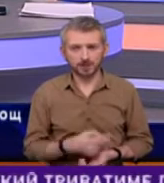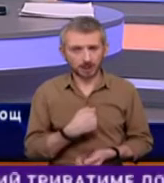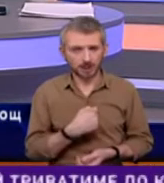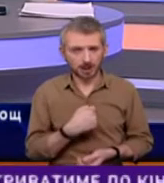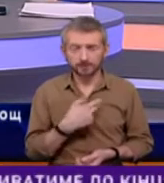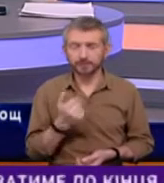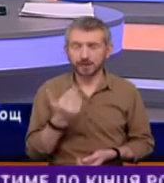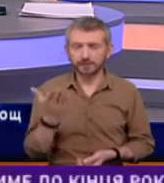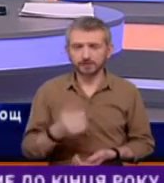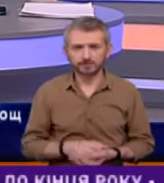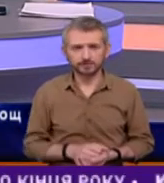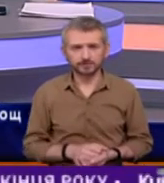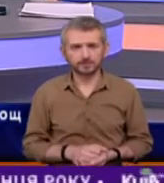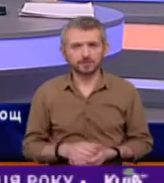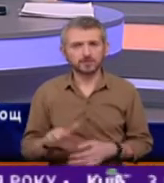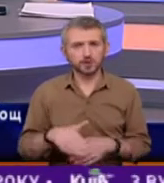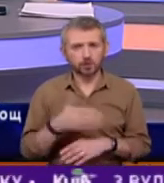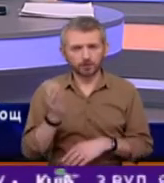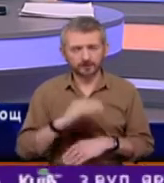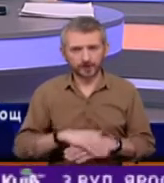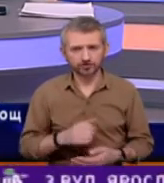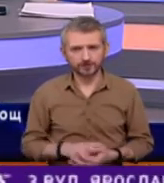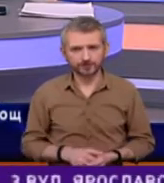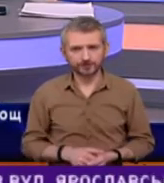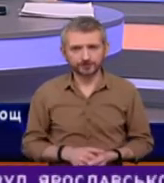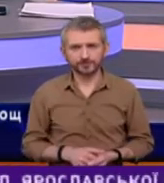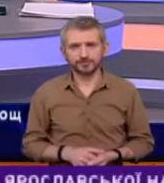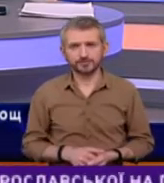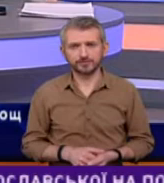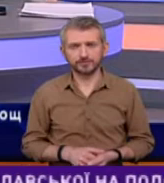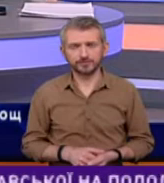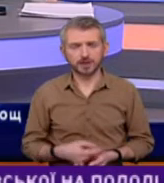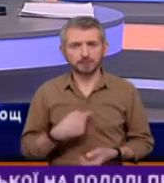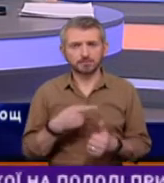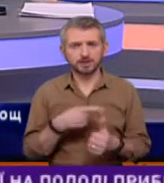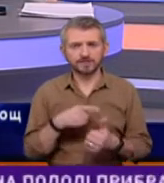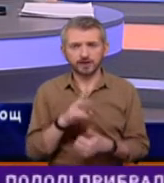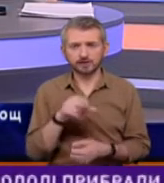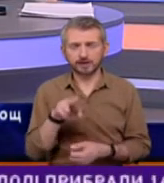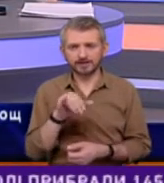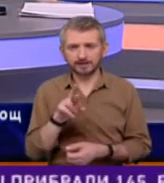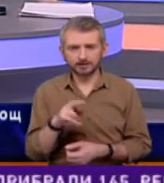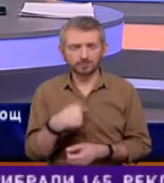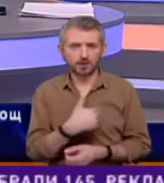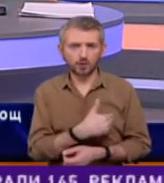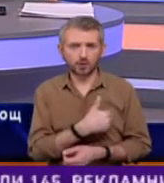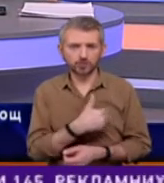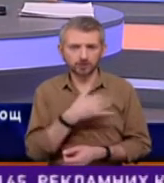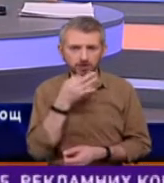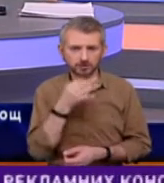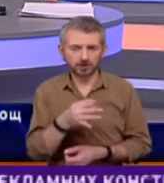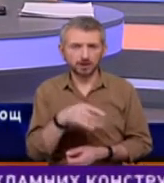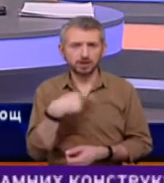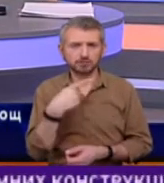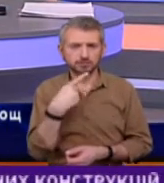Да, це ви. Добрий вечір. Добрий вечір. Мене звати Надія, я хотіла тільки хотів сказати з